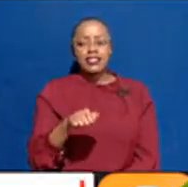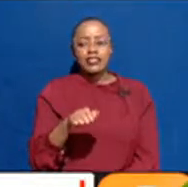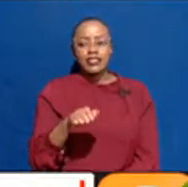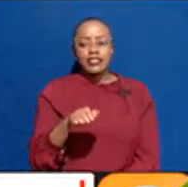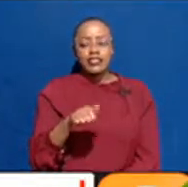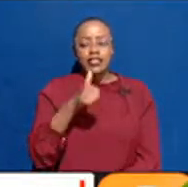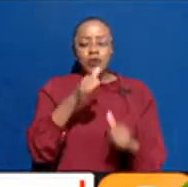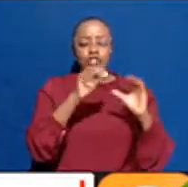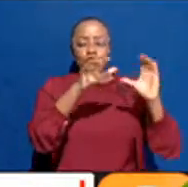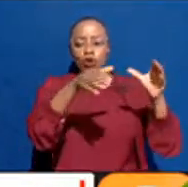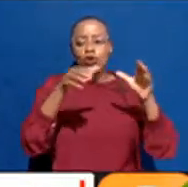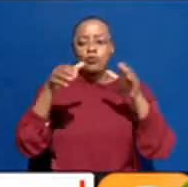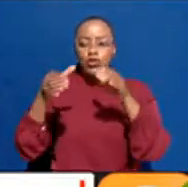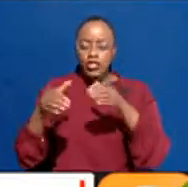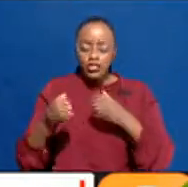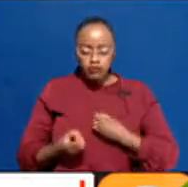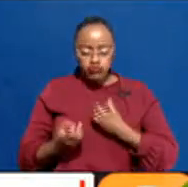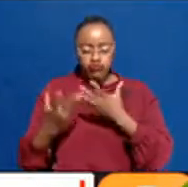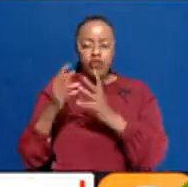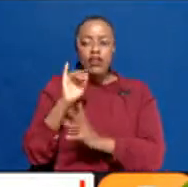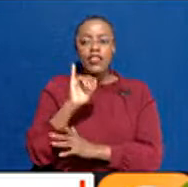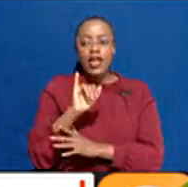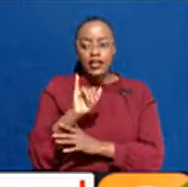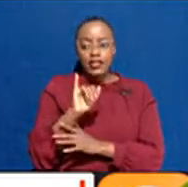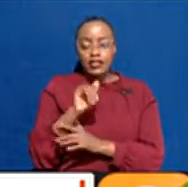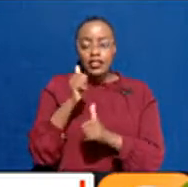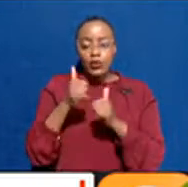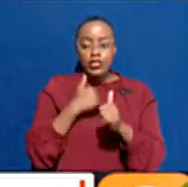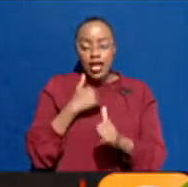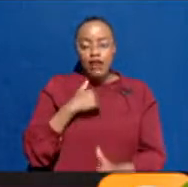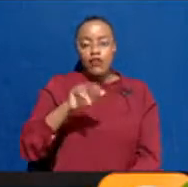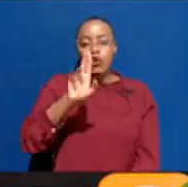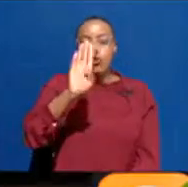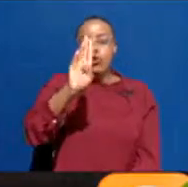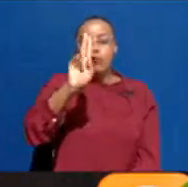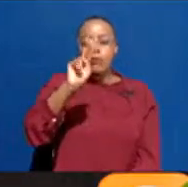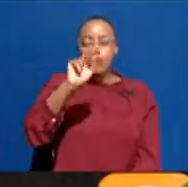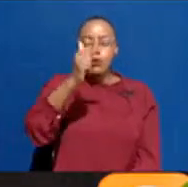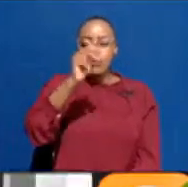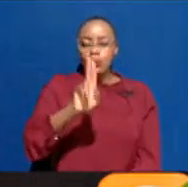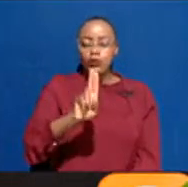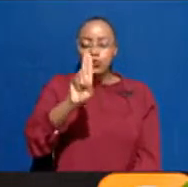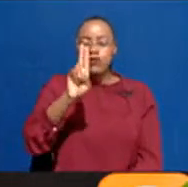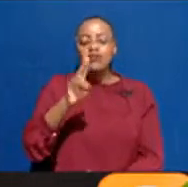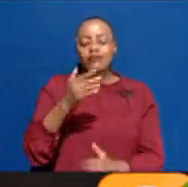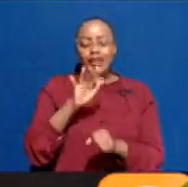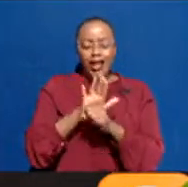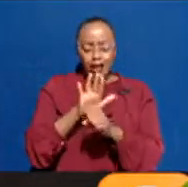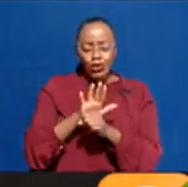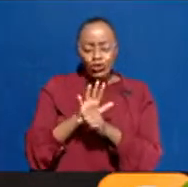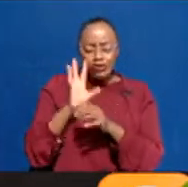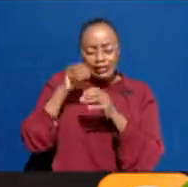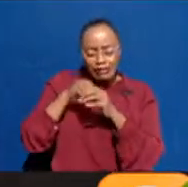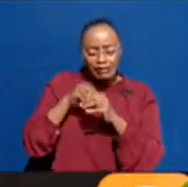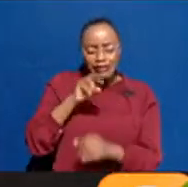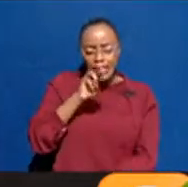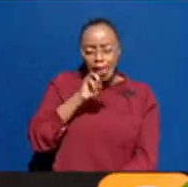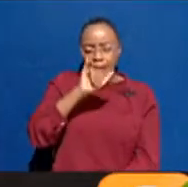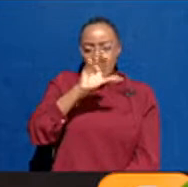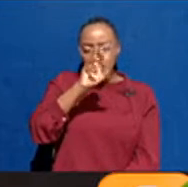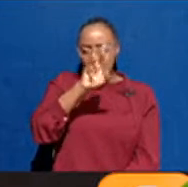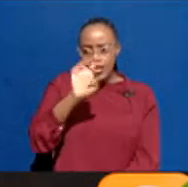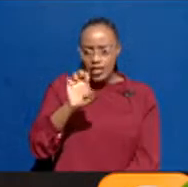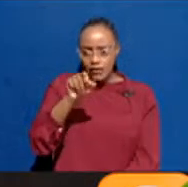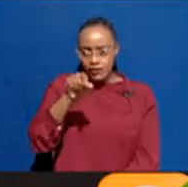this community, spirit of Ubuntu was very much in Michelle.